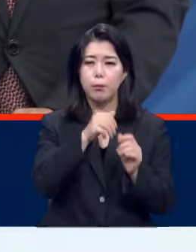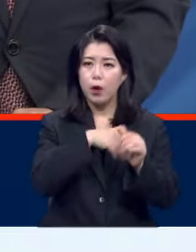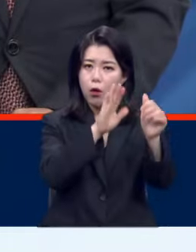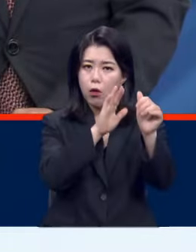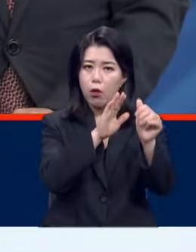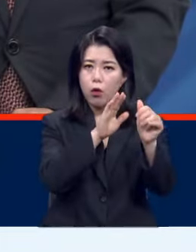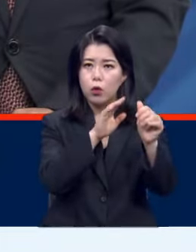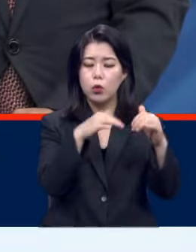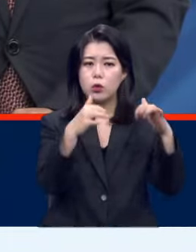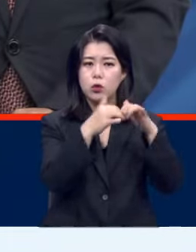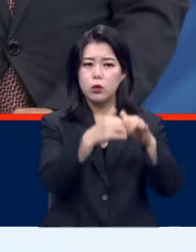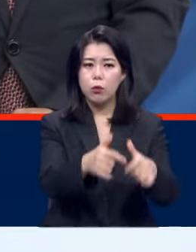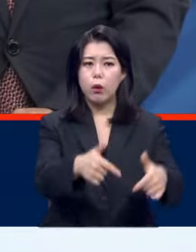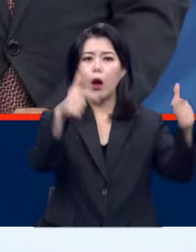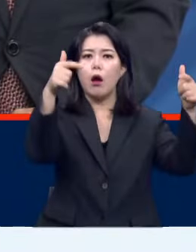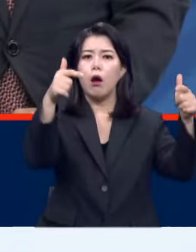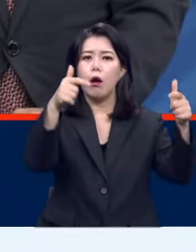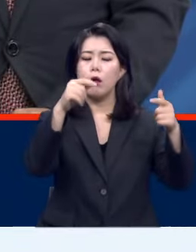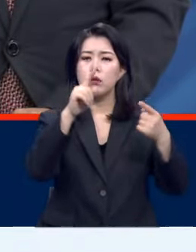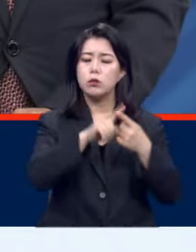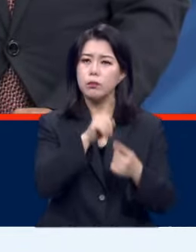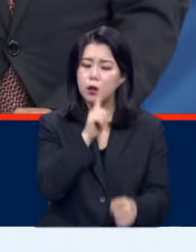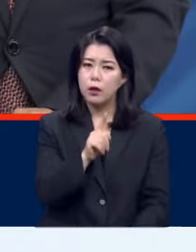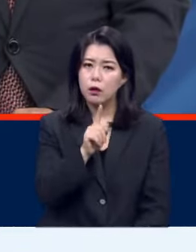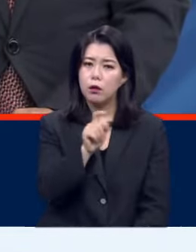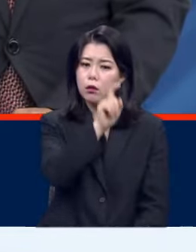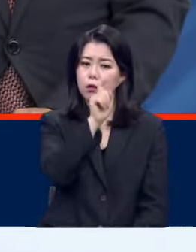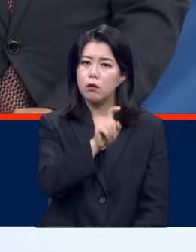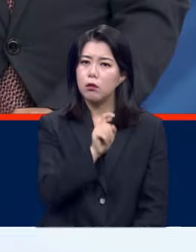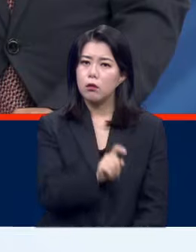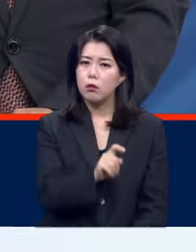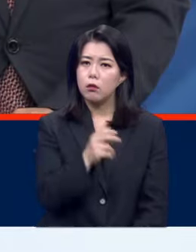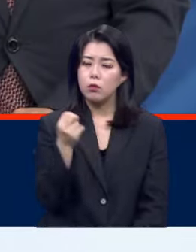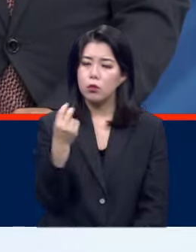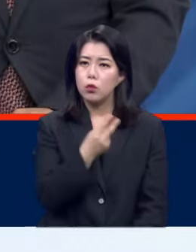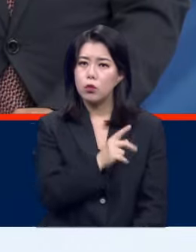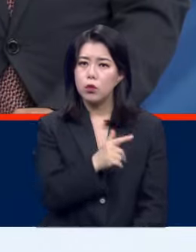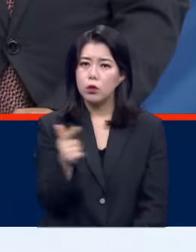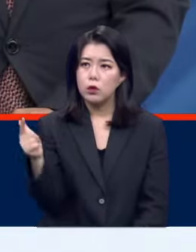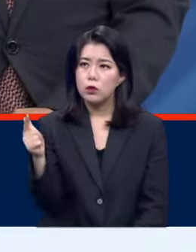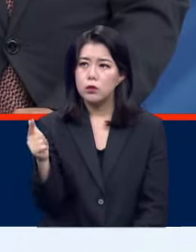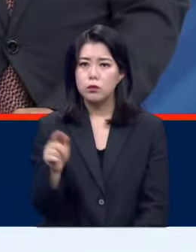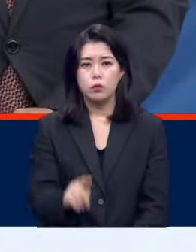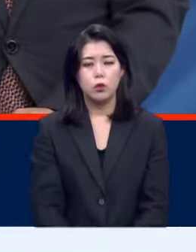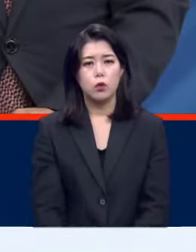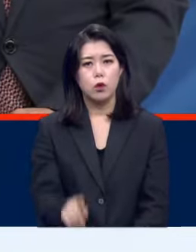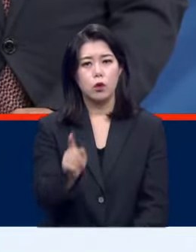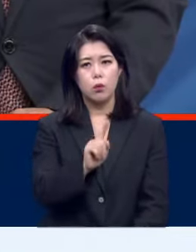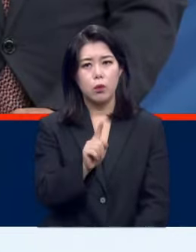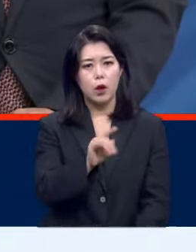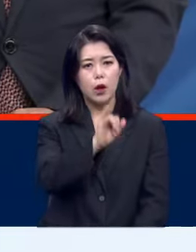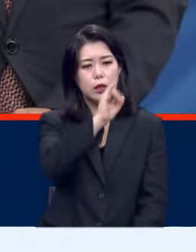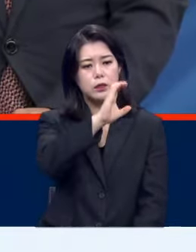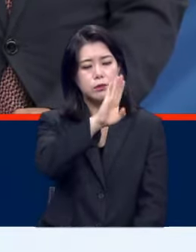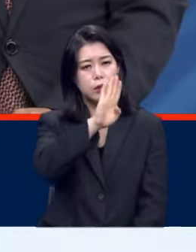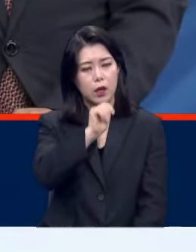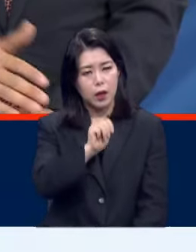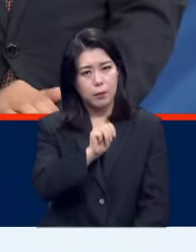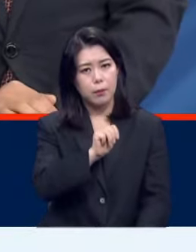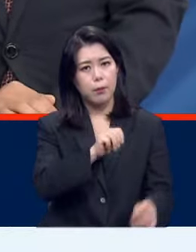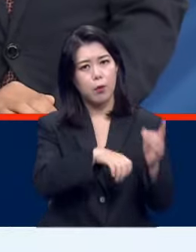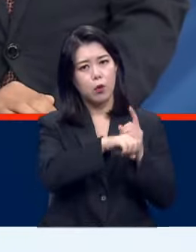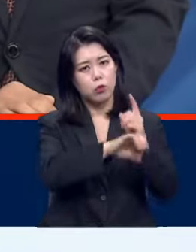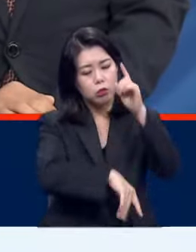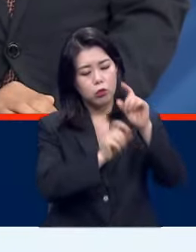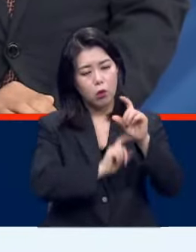확전 뭐 이런 것들을 의미하고 얘기를 한 건지네 아니면 그밖에 다른 뭐 차액 실험이나 ICBM 추가 발사 같은 그런 도발에 대해서